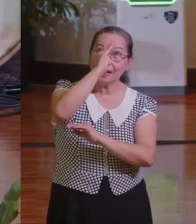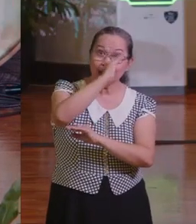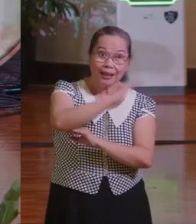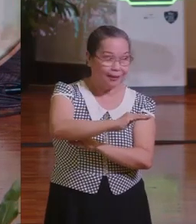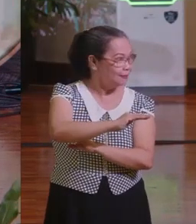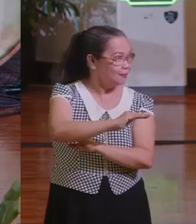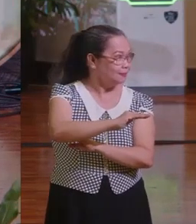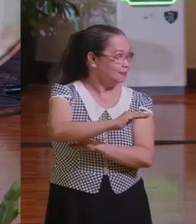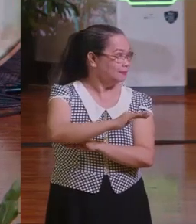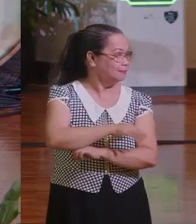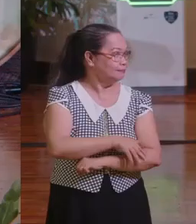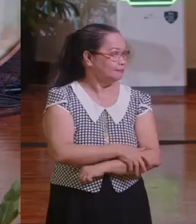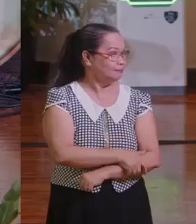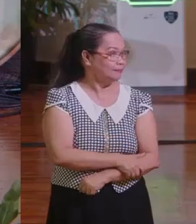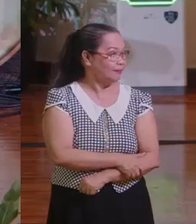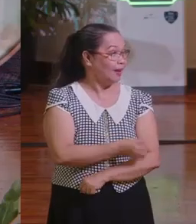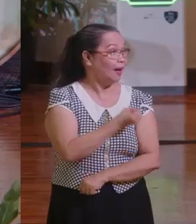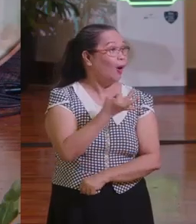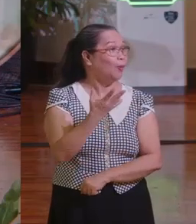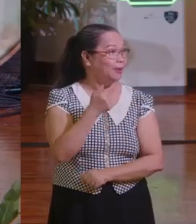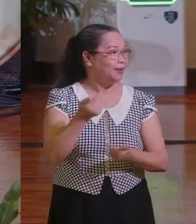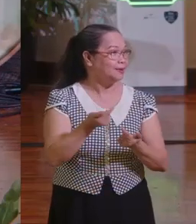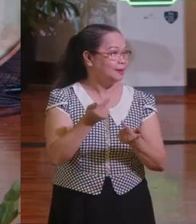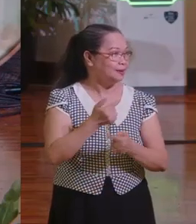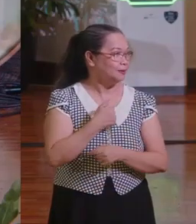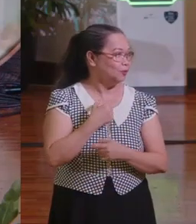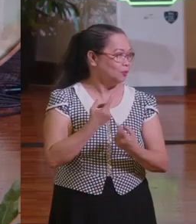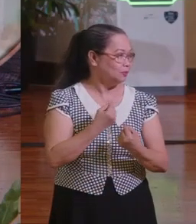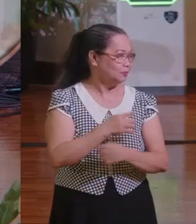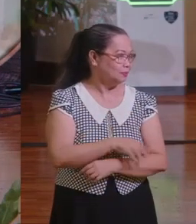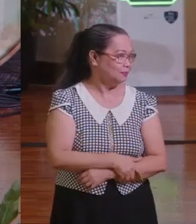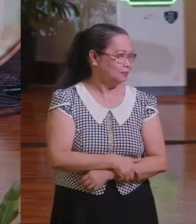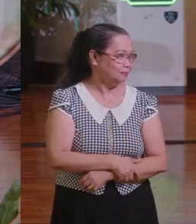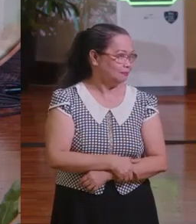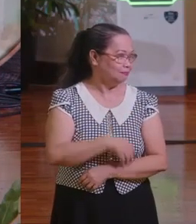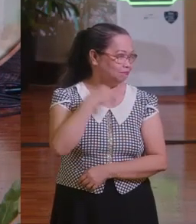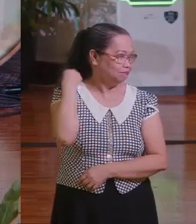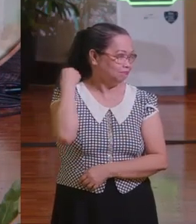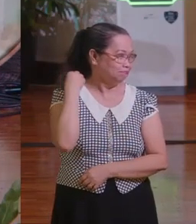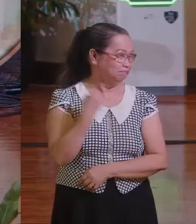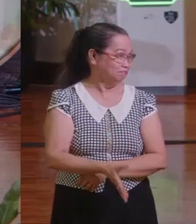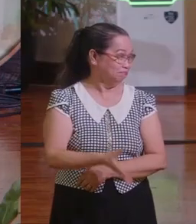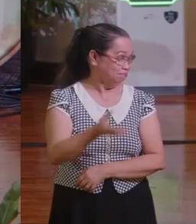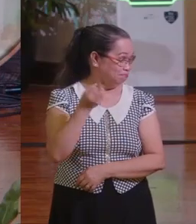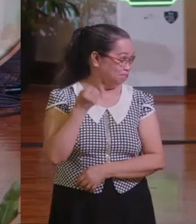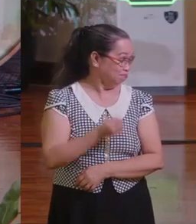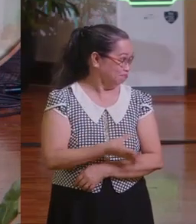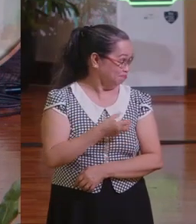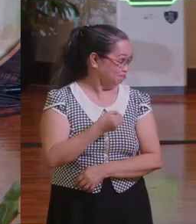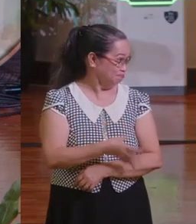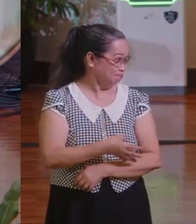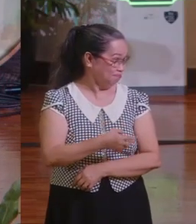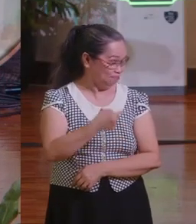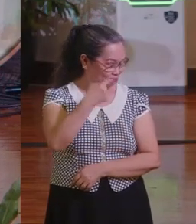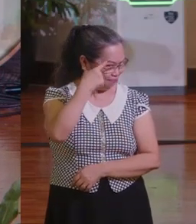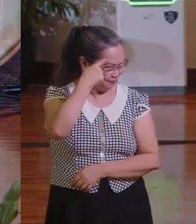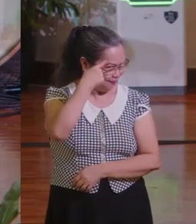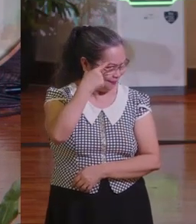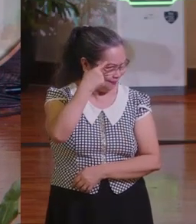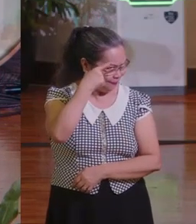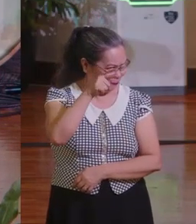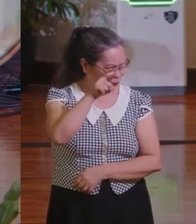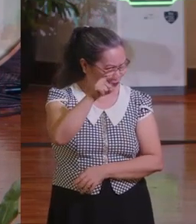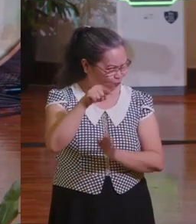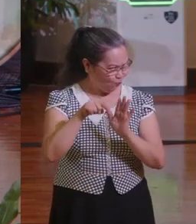hapong ito, no, ilan na kayang pagkakasala ang inyong nagawa? Ilan ang masamang pag-iisip ang inyong